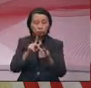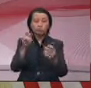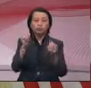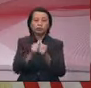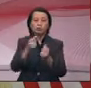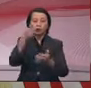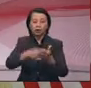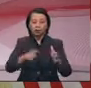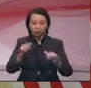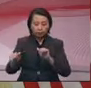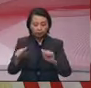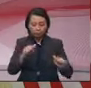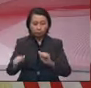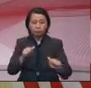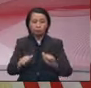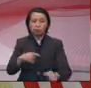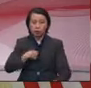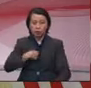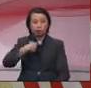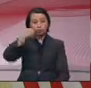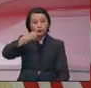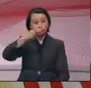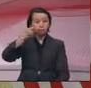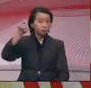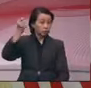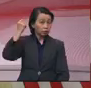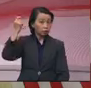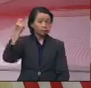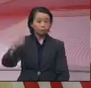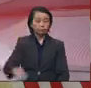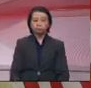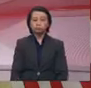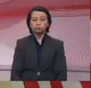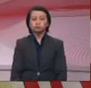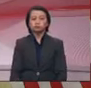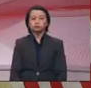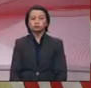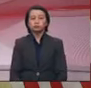yang aktiviti-aktiviti yang saya sebutkan tadi.